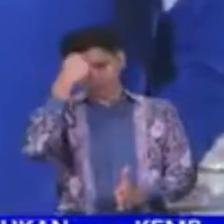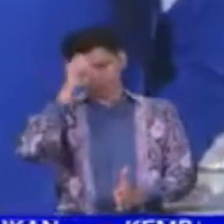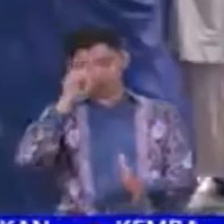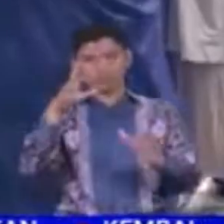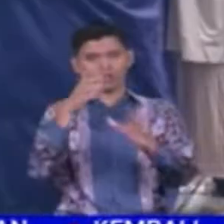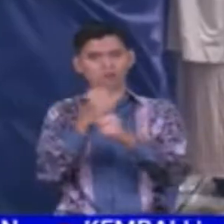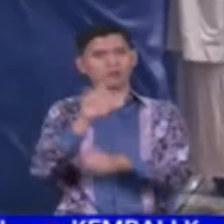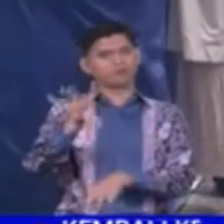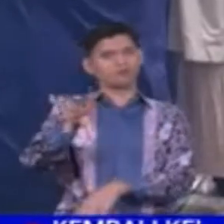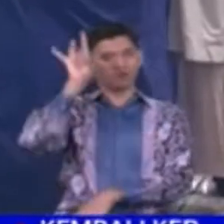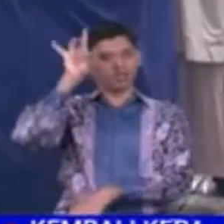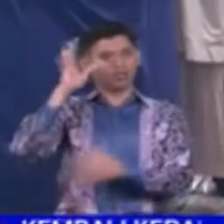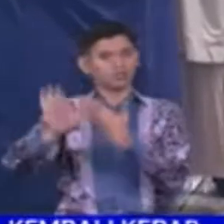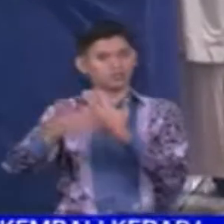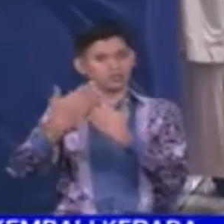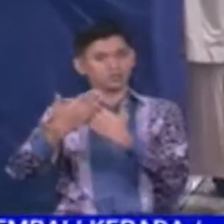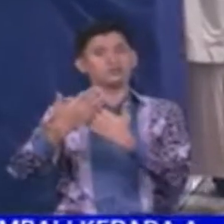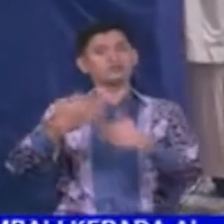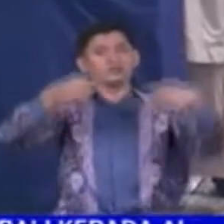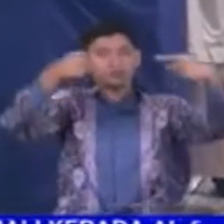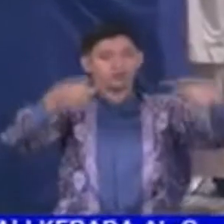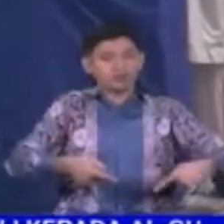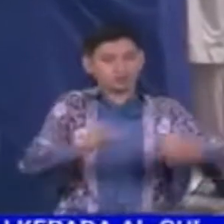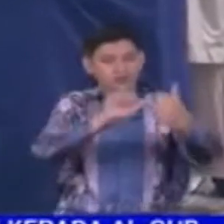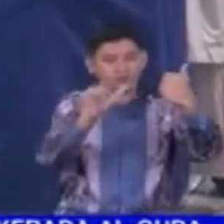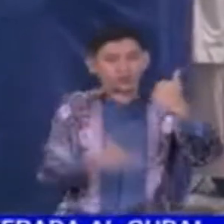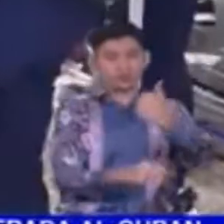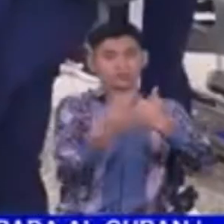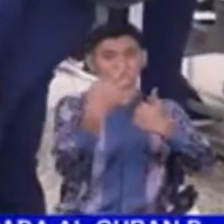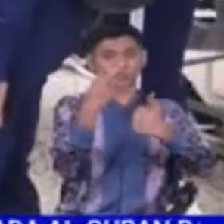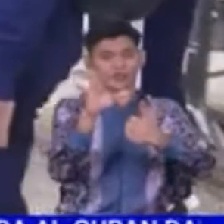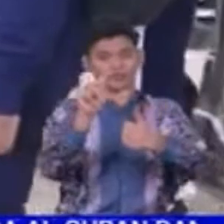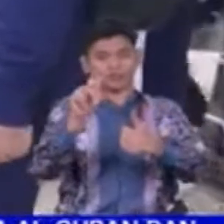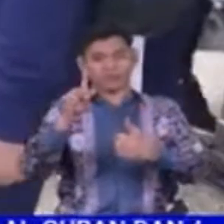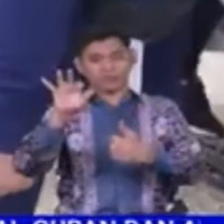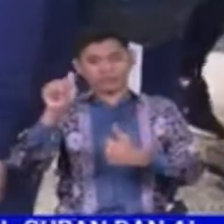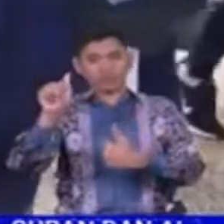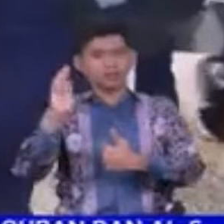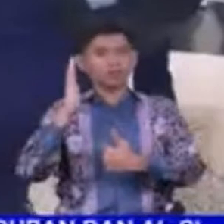lebih pilihan. Kejuaraan bawah 19 AFF 2022